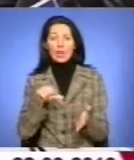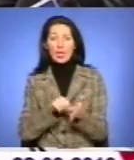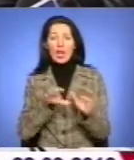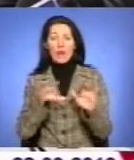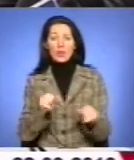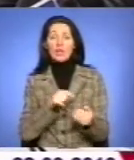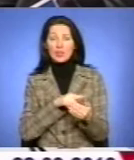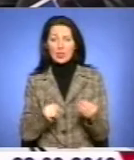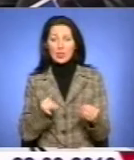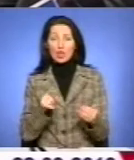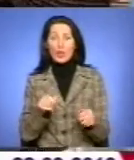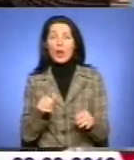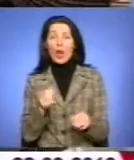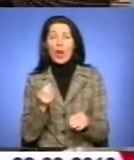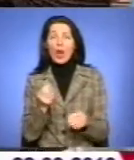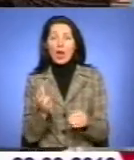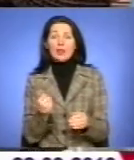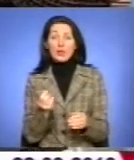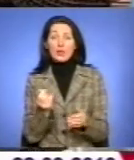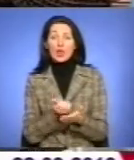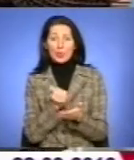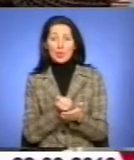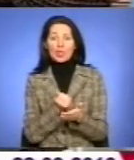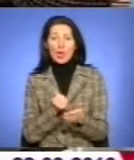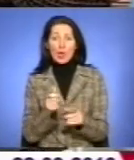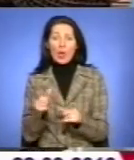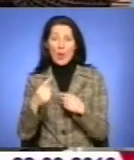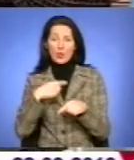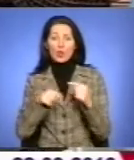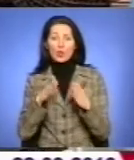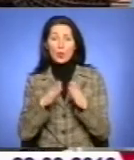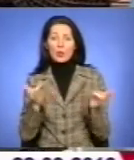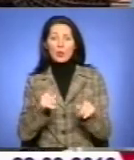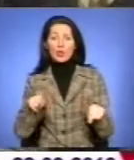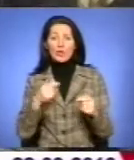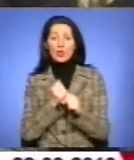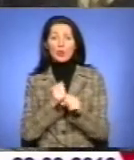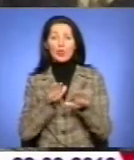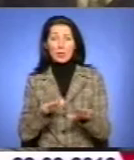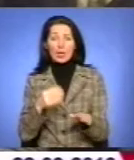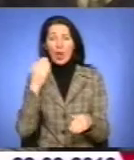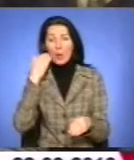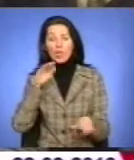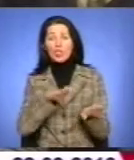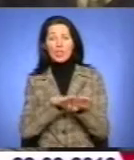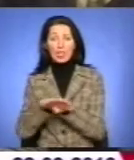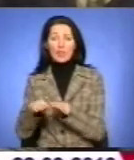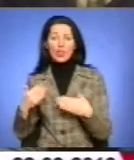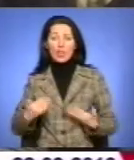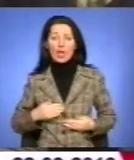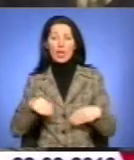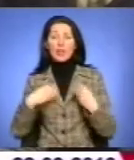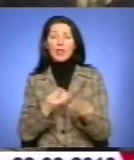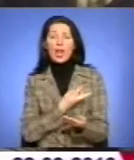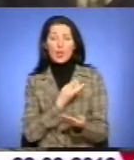щоб заробітчани поверталися додому, потрібно створити робочі місця, поліпшити рівень життя. Дати імпульс для того,